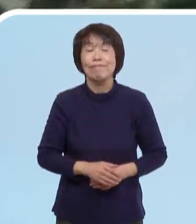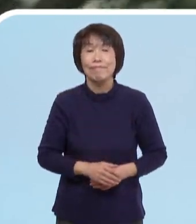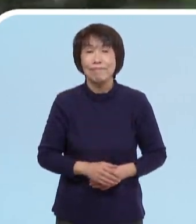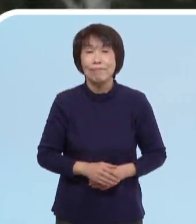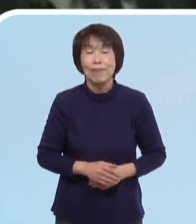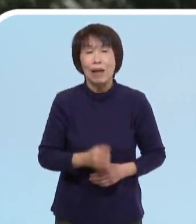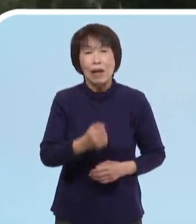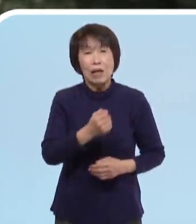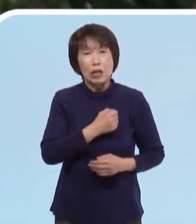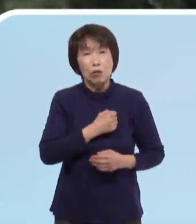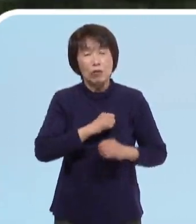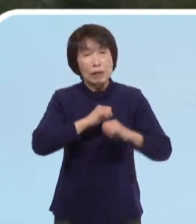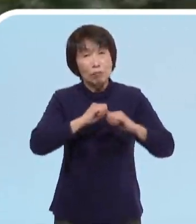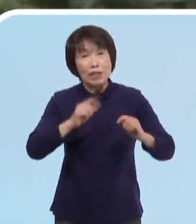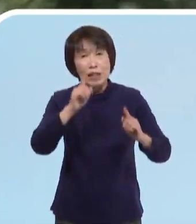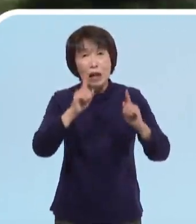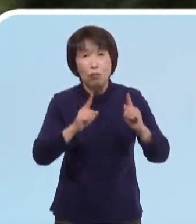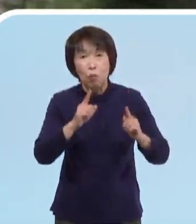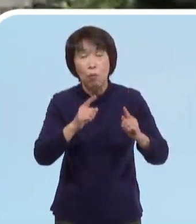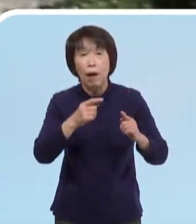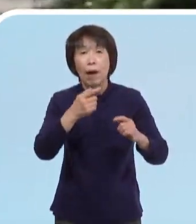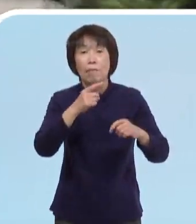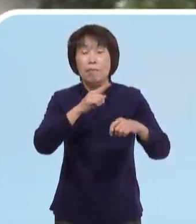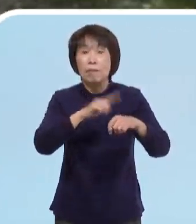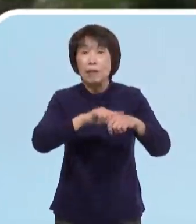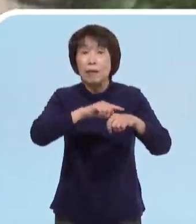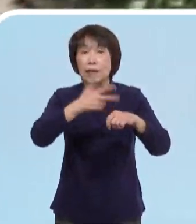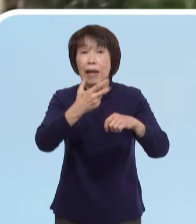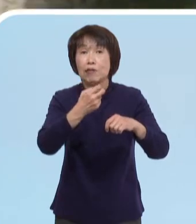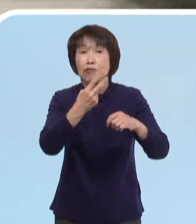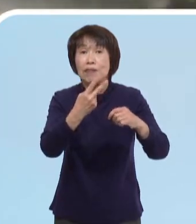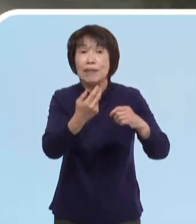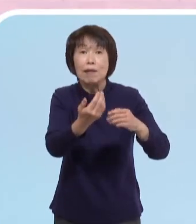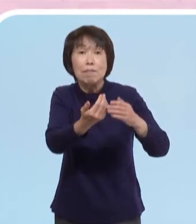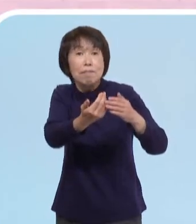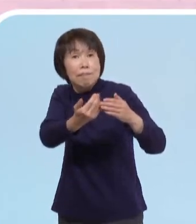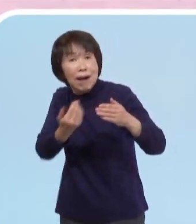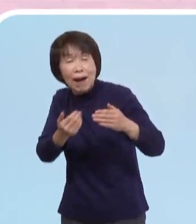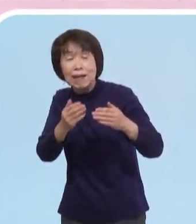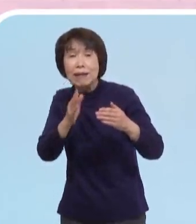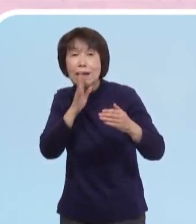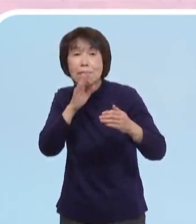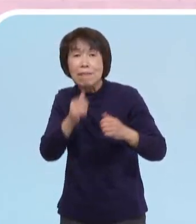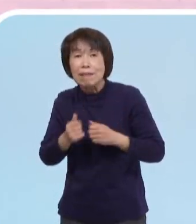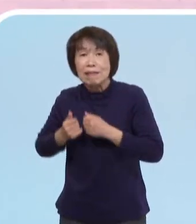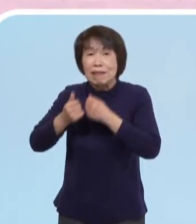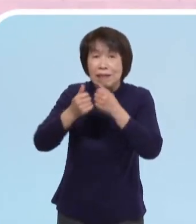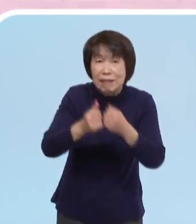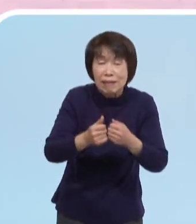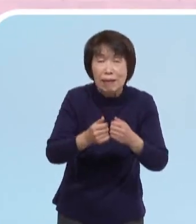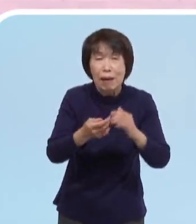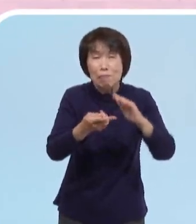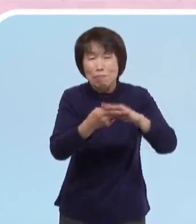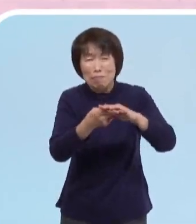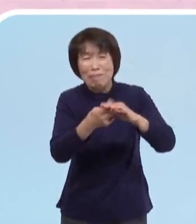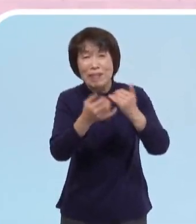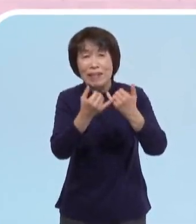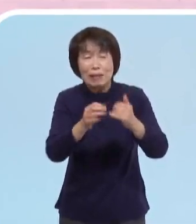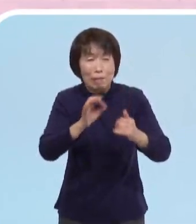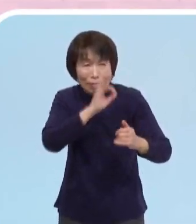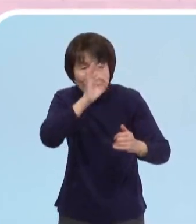人命が助かるかどうかの壁、72時間より早く現場へ出向き被災者を発見して助け